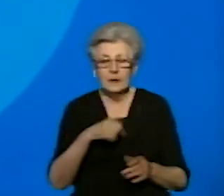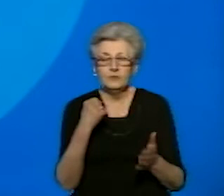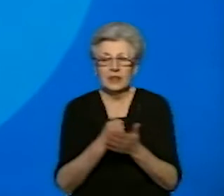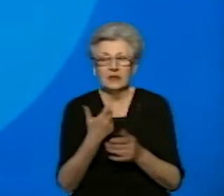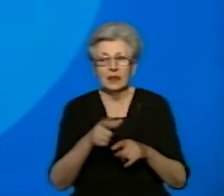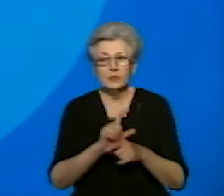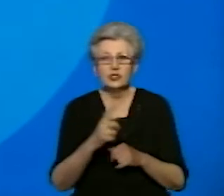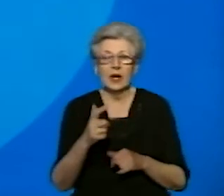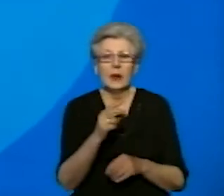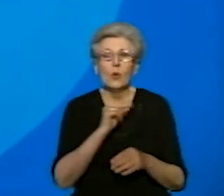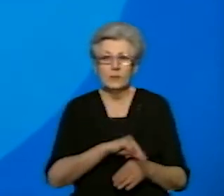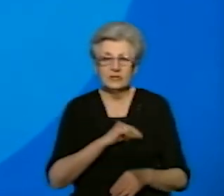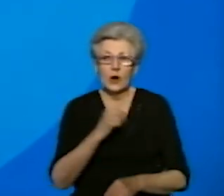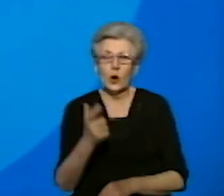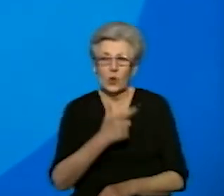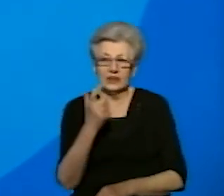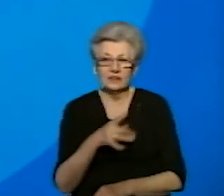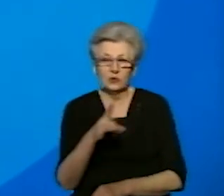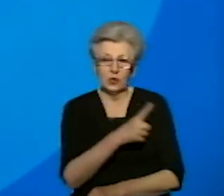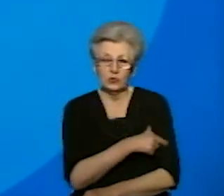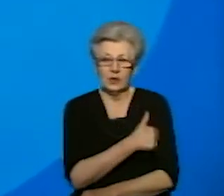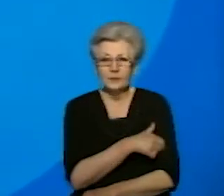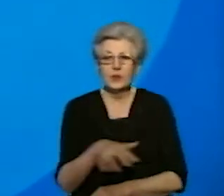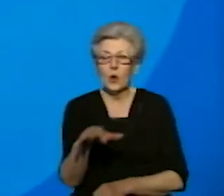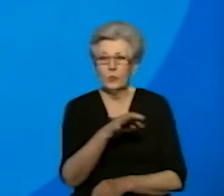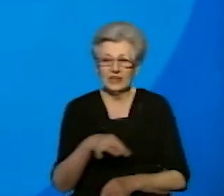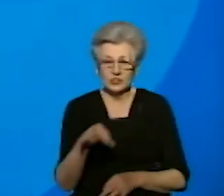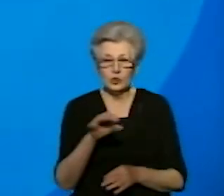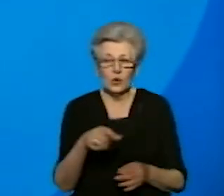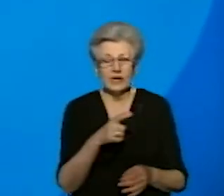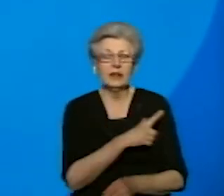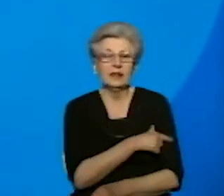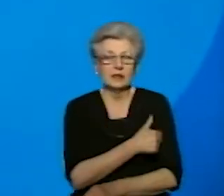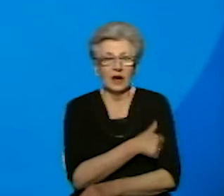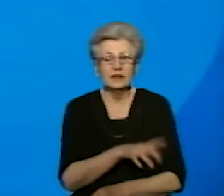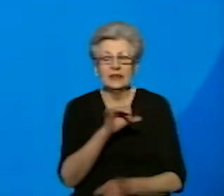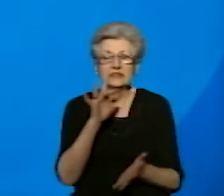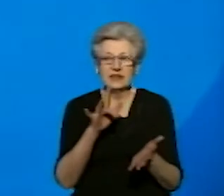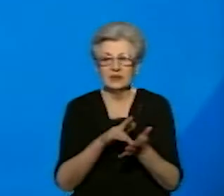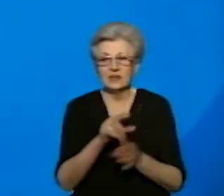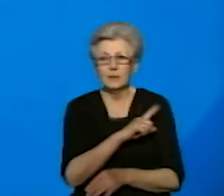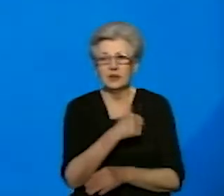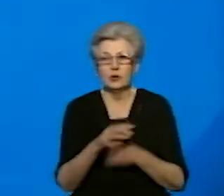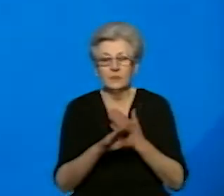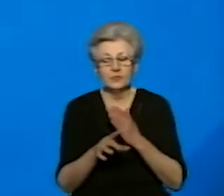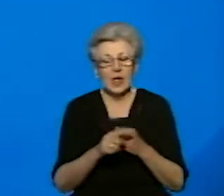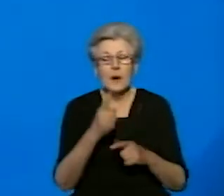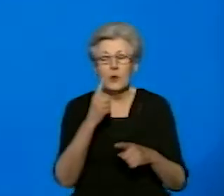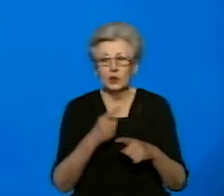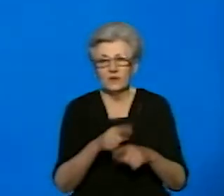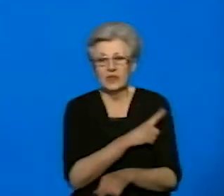працівників Хотинської районної лікарні, обласної клінічної лікарні та центру екстреної медичної допомоги. Приблизно половина